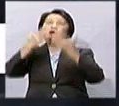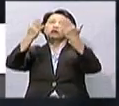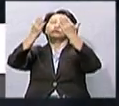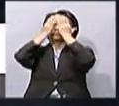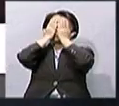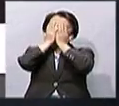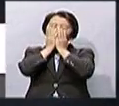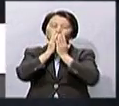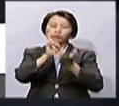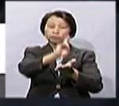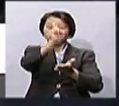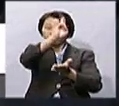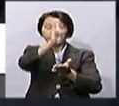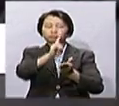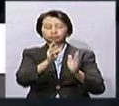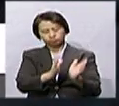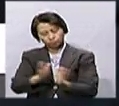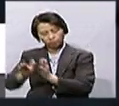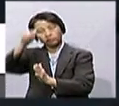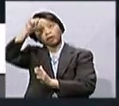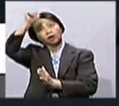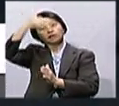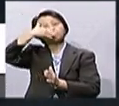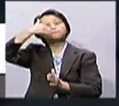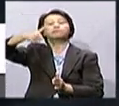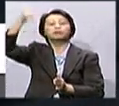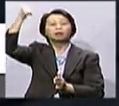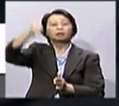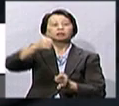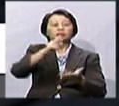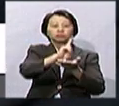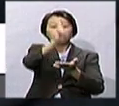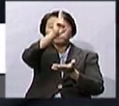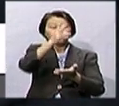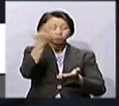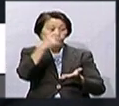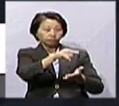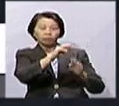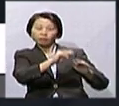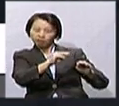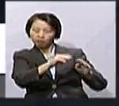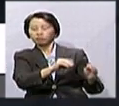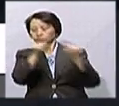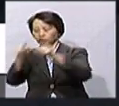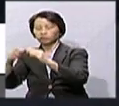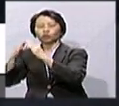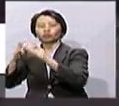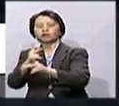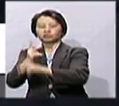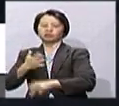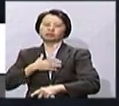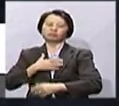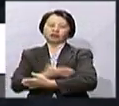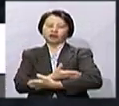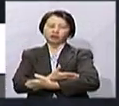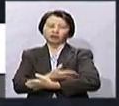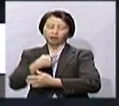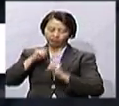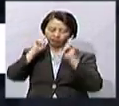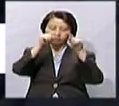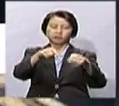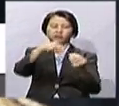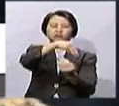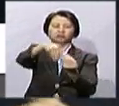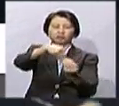Memang orang kata perancangan Allah tu yang terbaik. Selama ni kita macam, kita rasa kenapalah. Orang lain anak